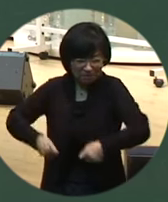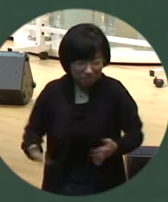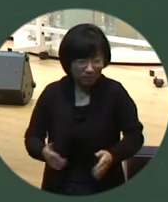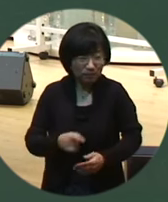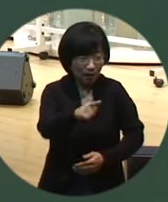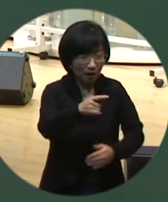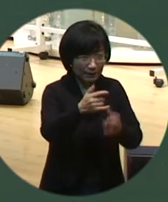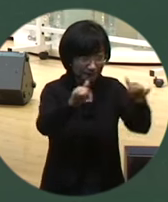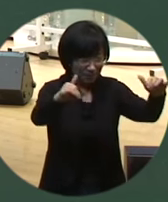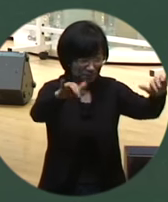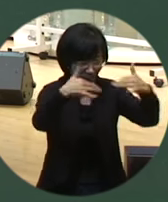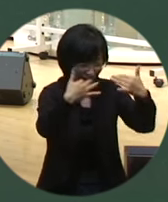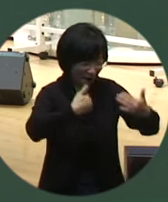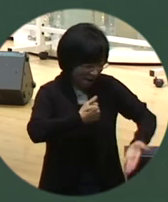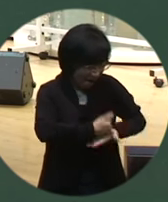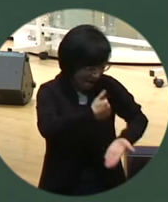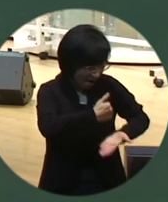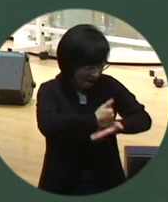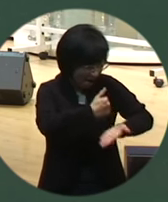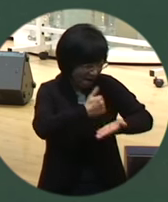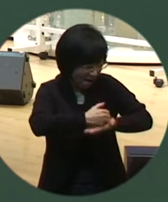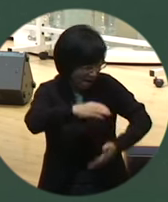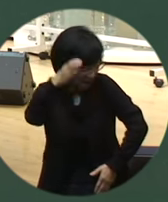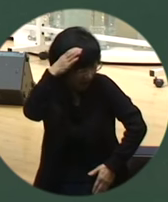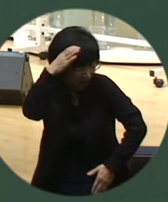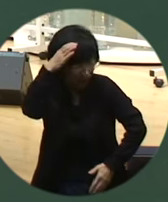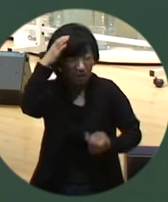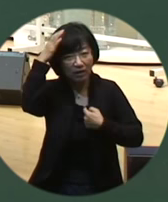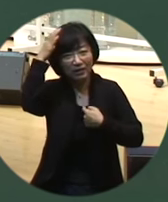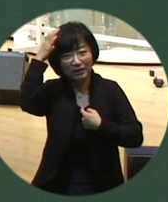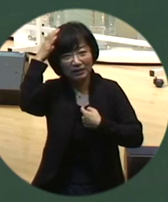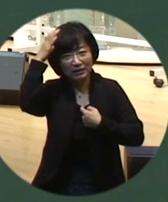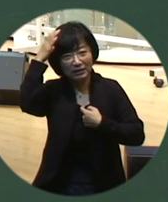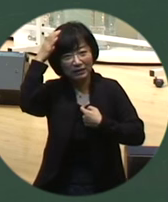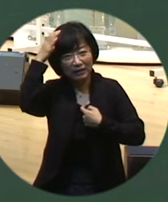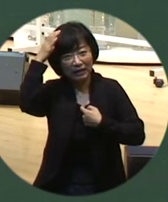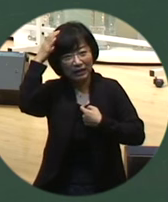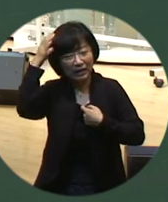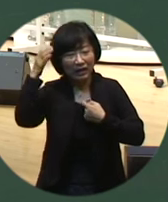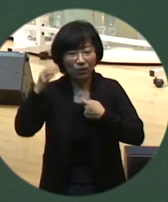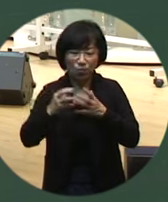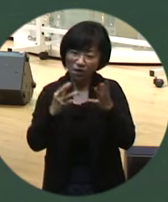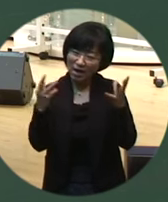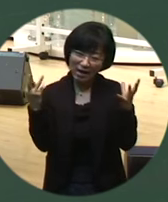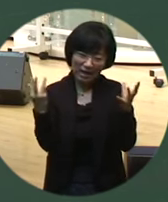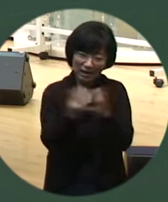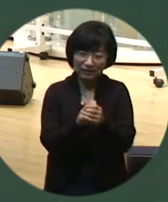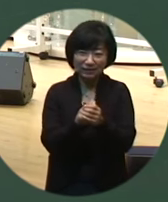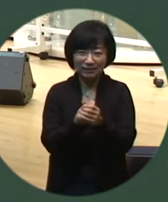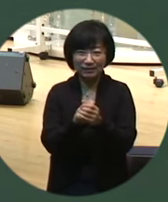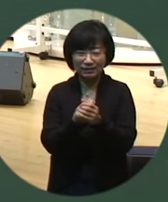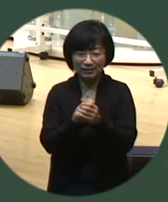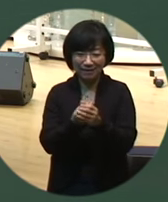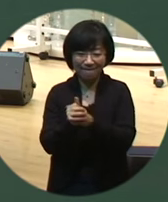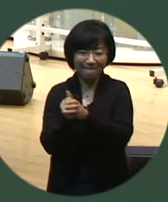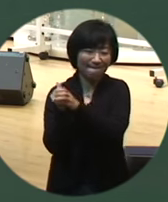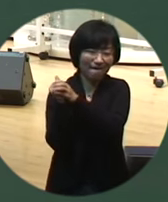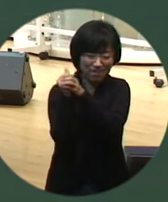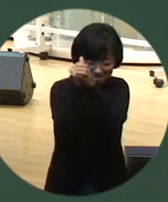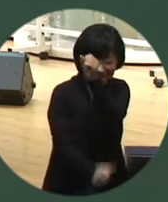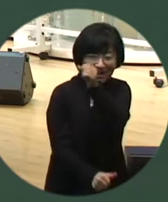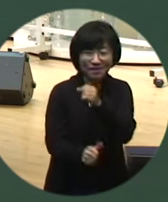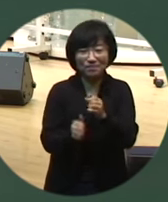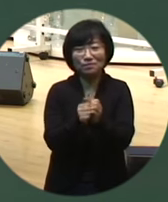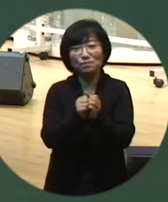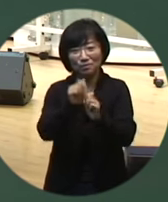I was so brazen to think that I could stand before God with my upright living. 멸망받아야 돼요. That needs to be destroyed. 타락 중에 타락이에요. That is the greatest